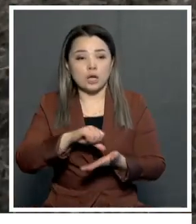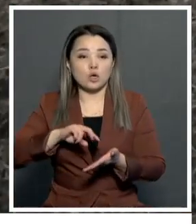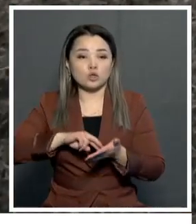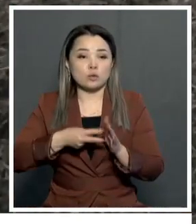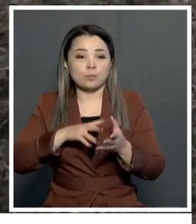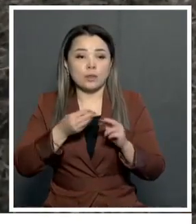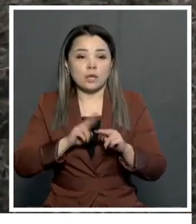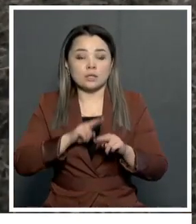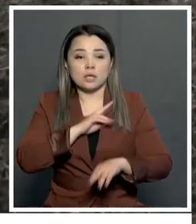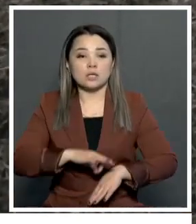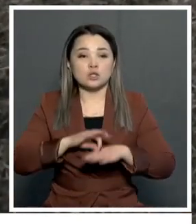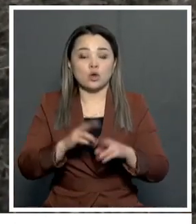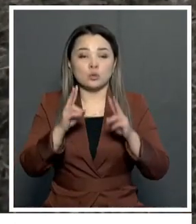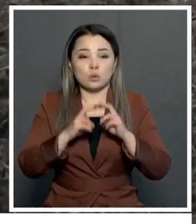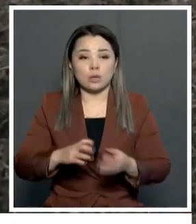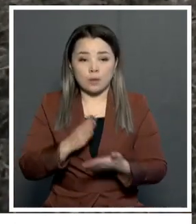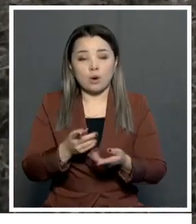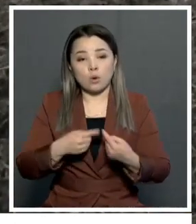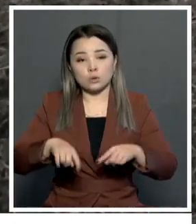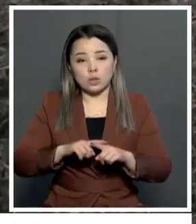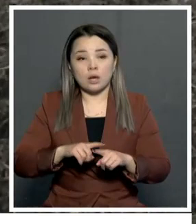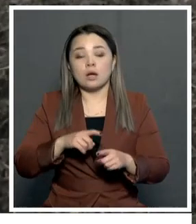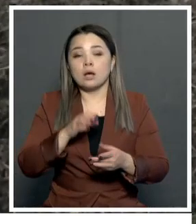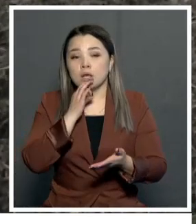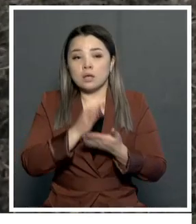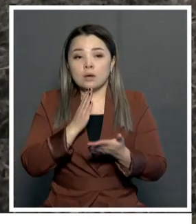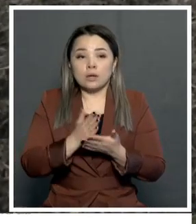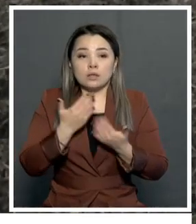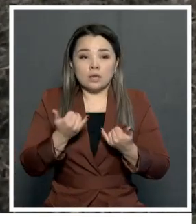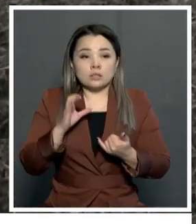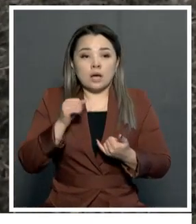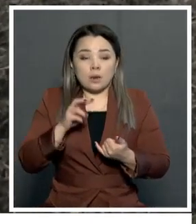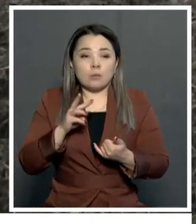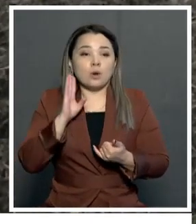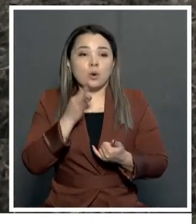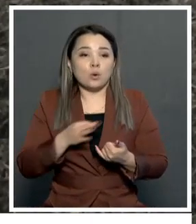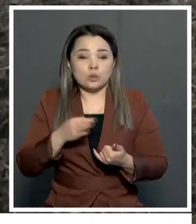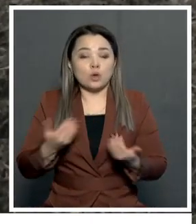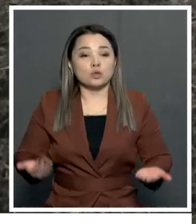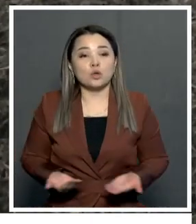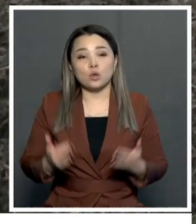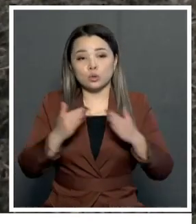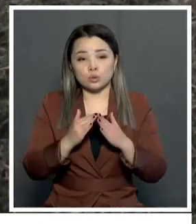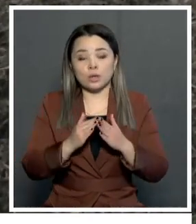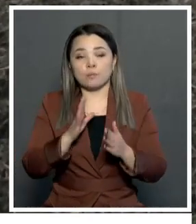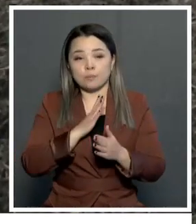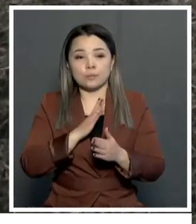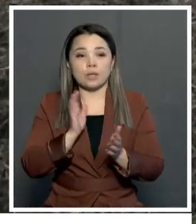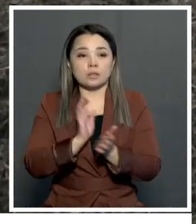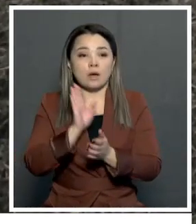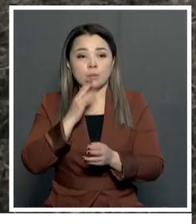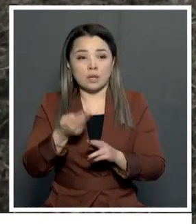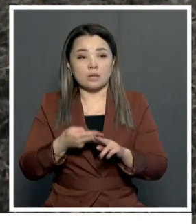тыс тексеріс жұмыстары жүргізіліп, жаңа қоршаған ортаға Сайрам су өзеніне жаңа тұрғын үйлерден сарқынды сулар түсуі